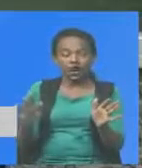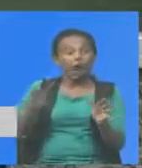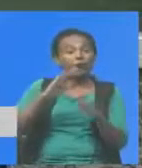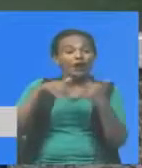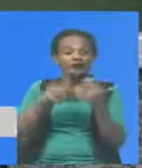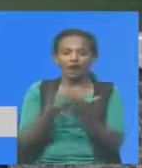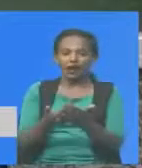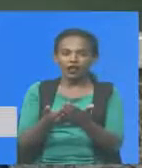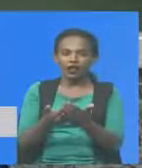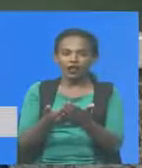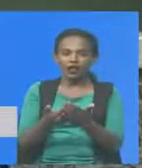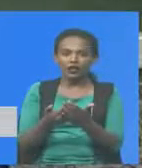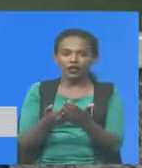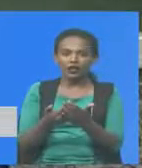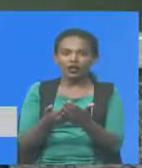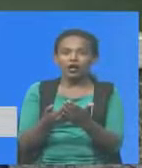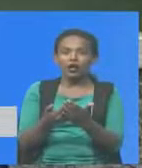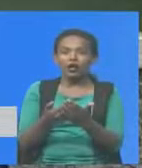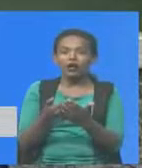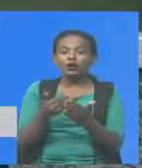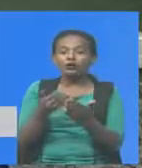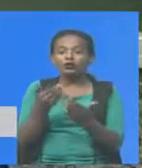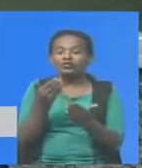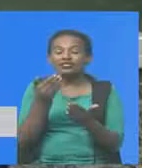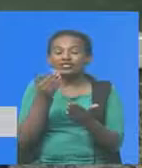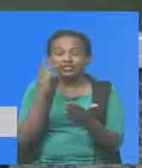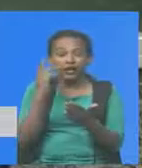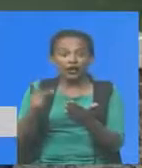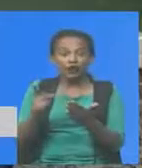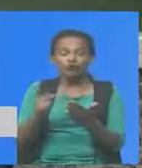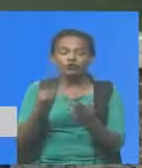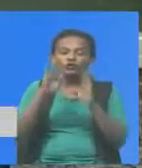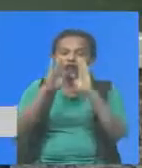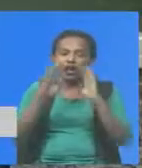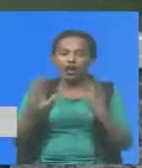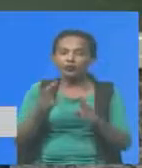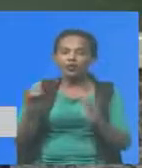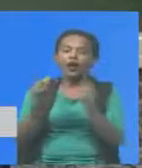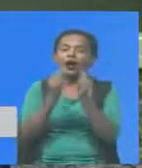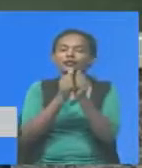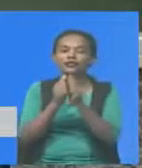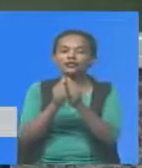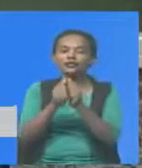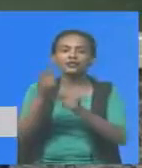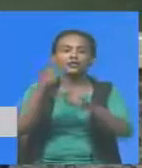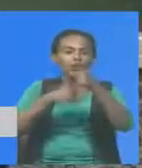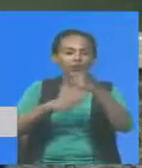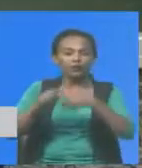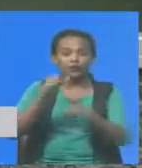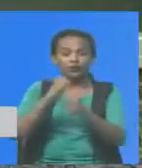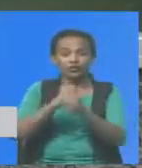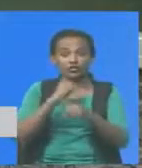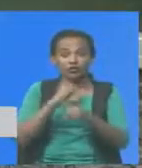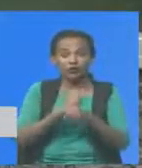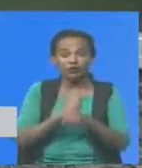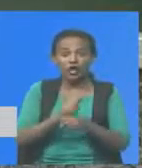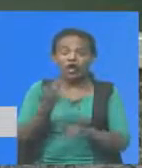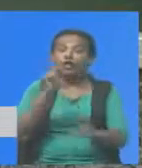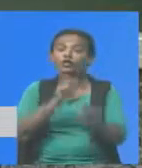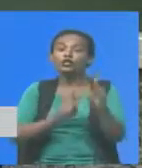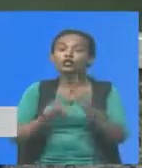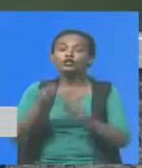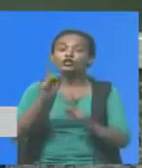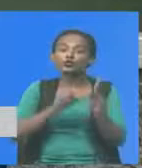በአጠቃላይ በአንጻራዊ መልኩ ሰላምና አንድነት የማስፈን በተሰራው ስራ